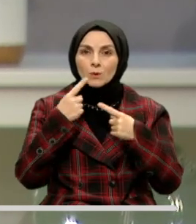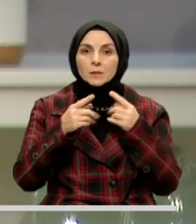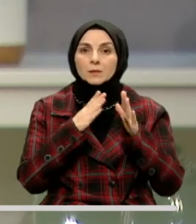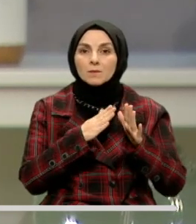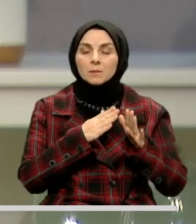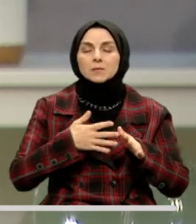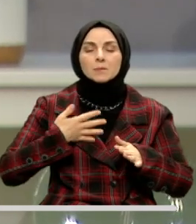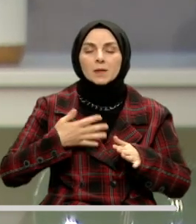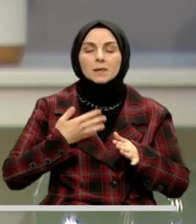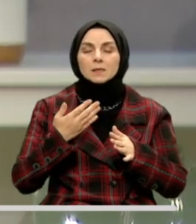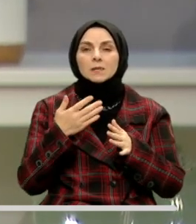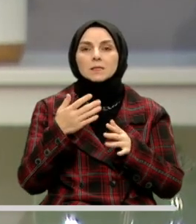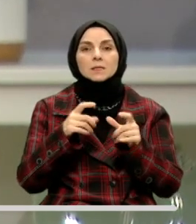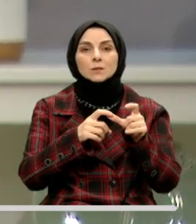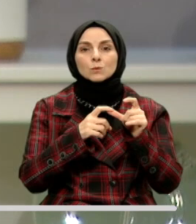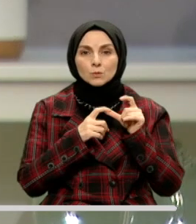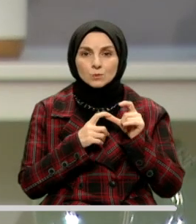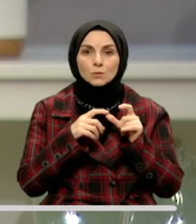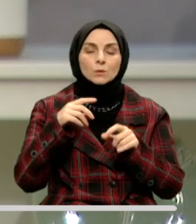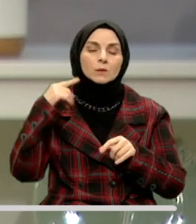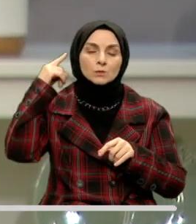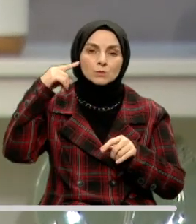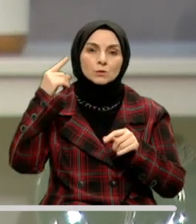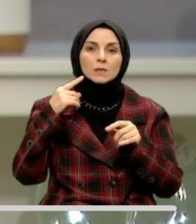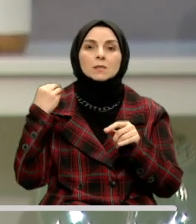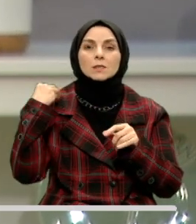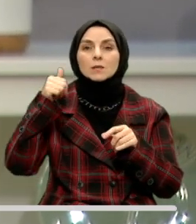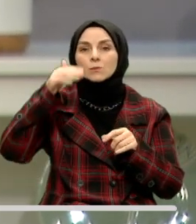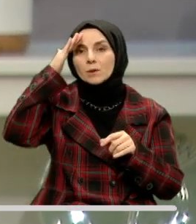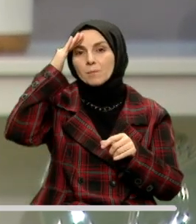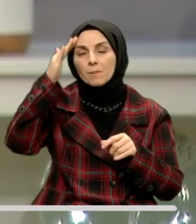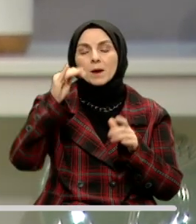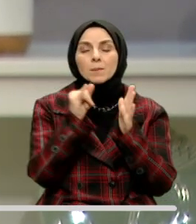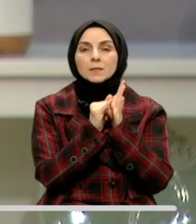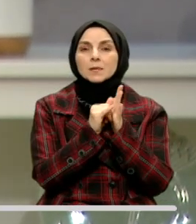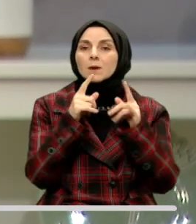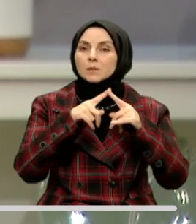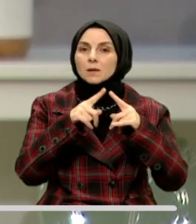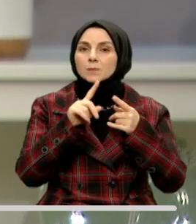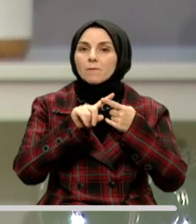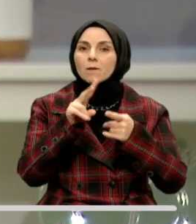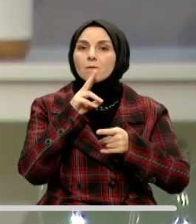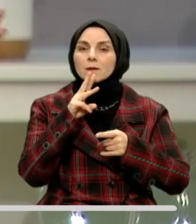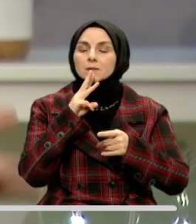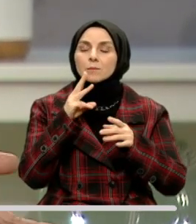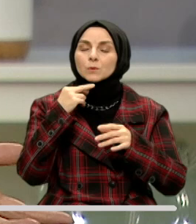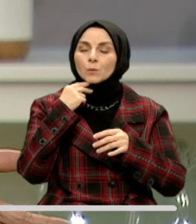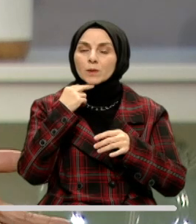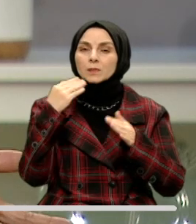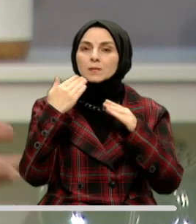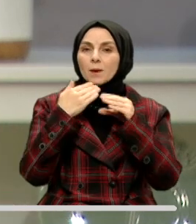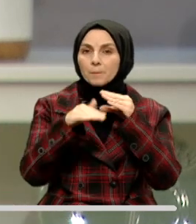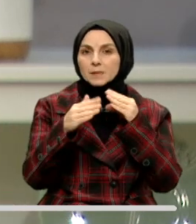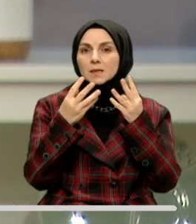merak ettiğiniz soru ve görüşleriniz için bizlere Yeni Güne Merhaba TV Instagram hesabımızdan ve ilgili WhatsApp numaralarımızdan ulaşabilirsiniz. Gerek